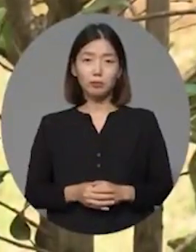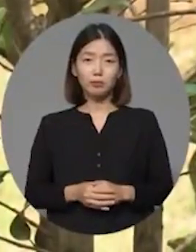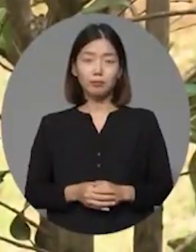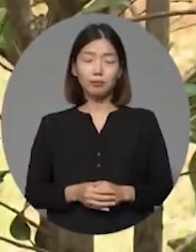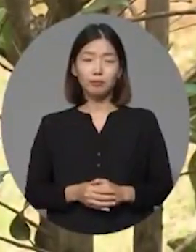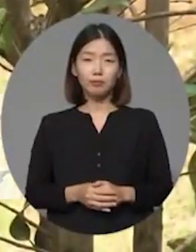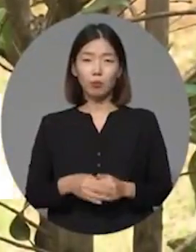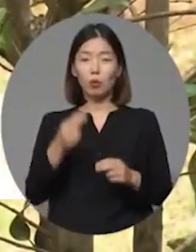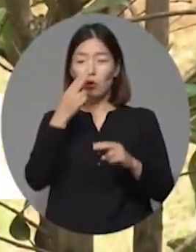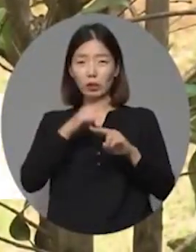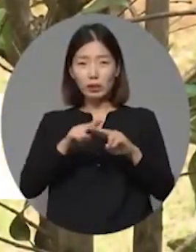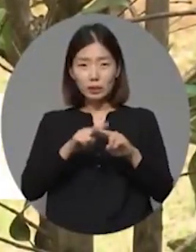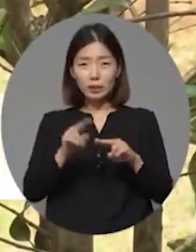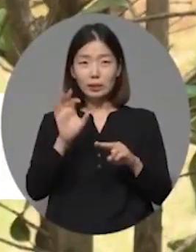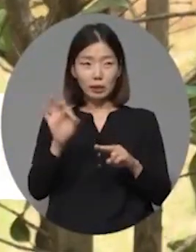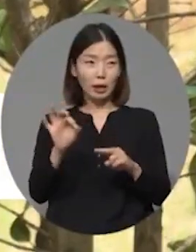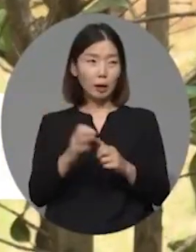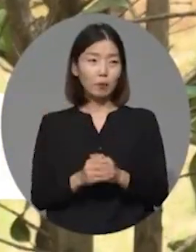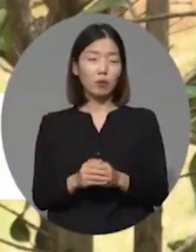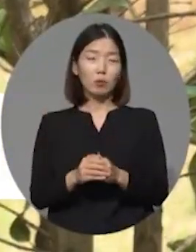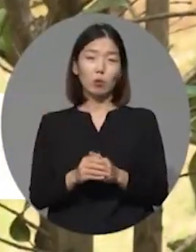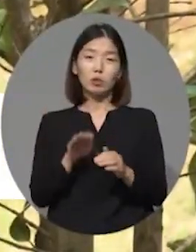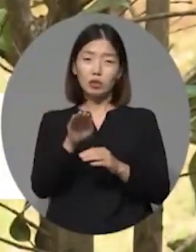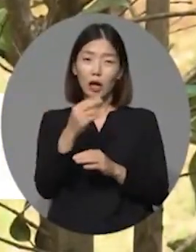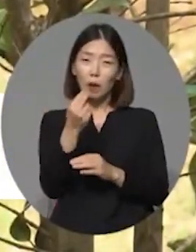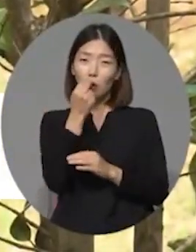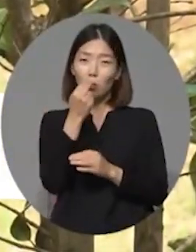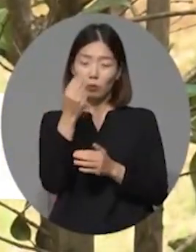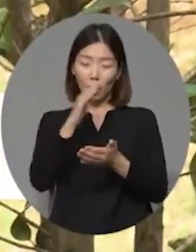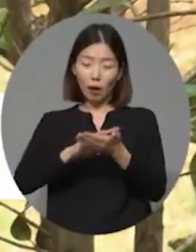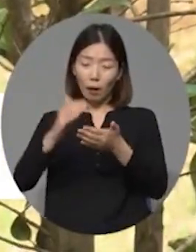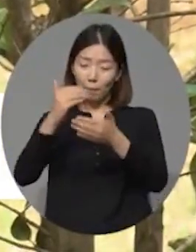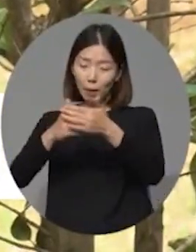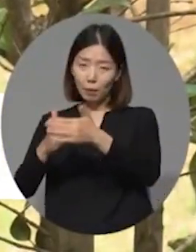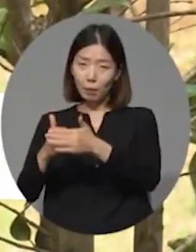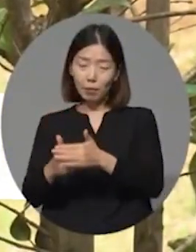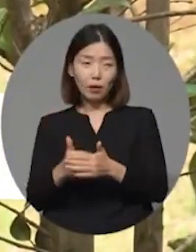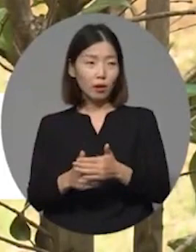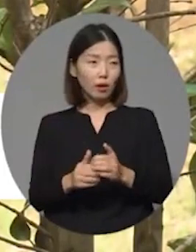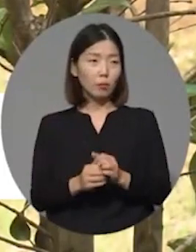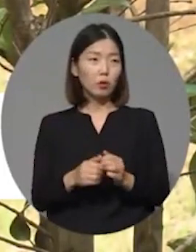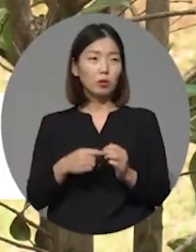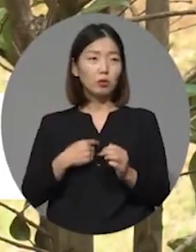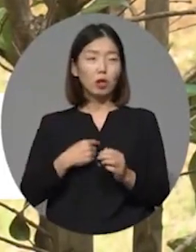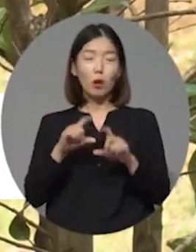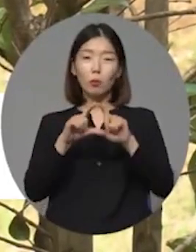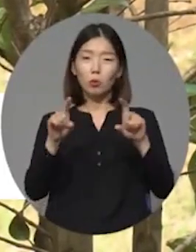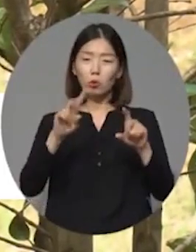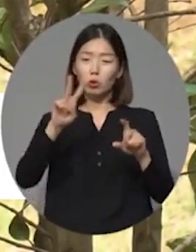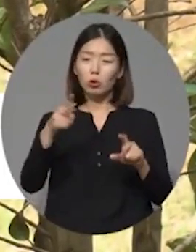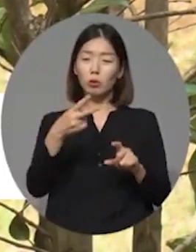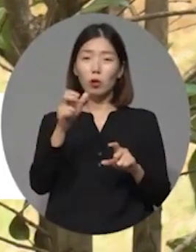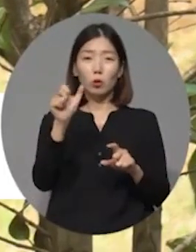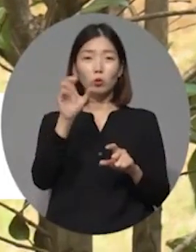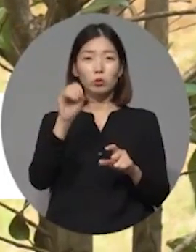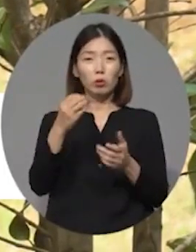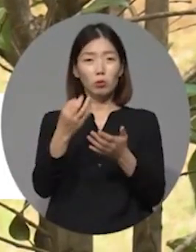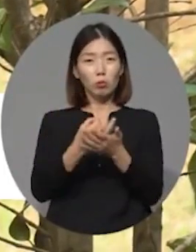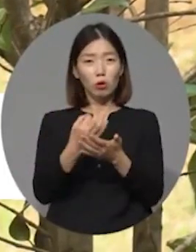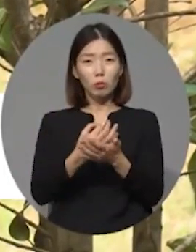영생의 길 타하고 차 반가워 뭐 보험 내용을 다 채원 1 약성 색이 대세가 이래 50 만원 정도 덜어